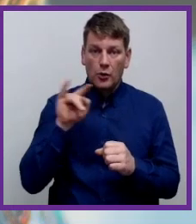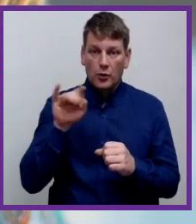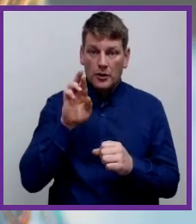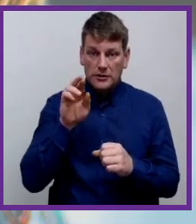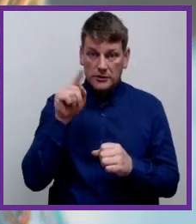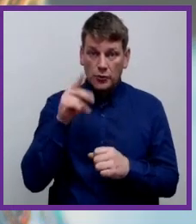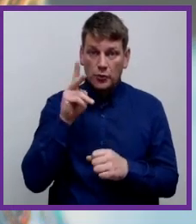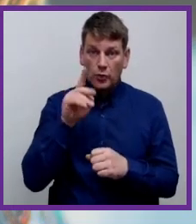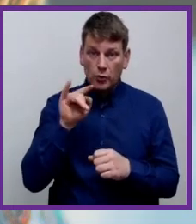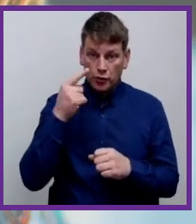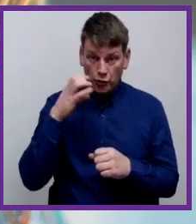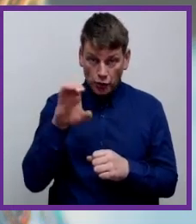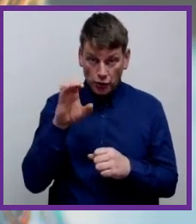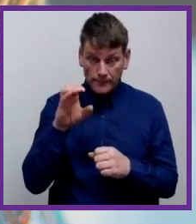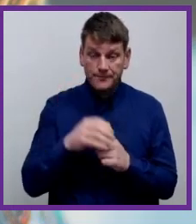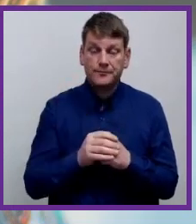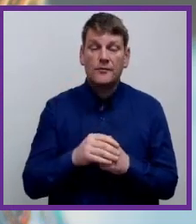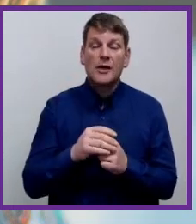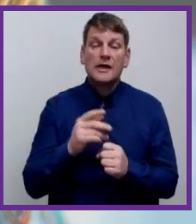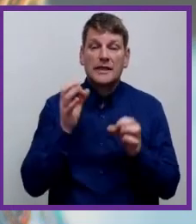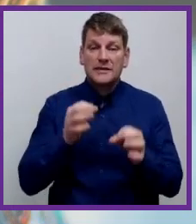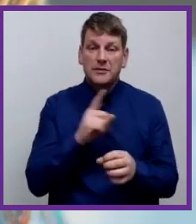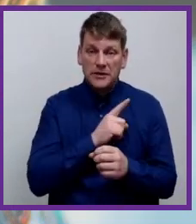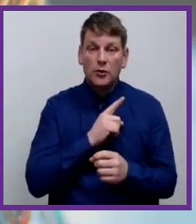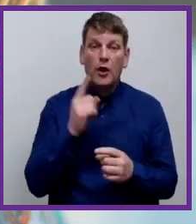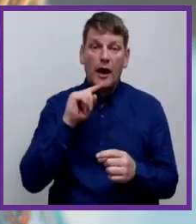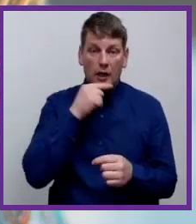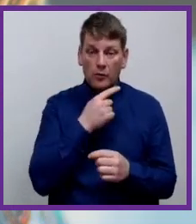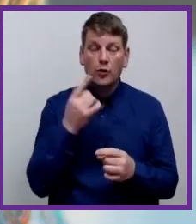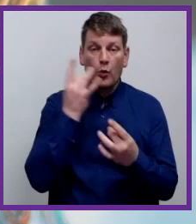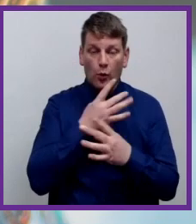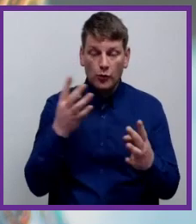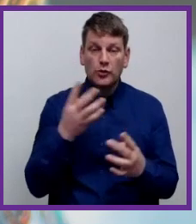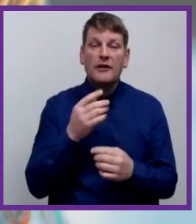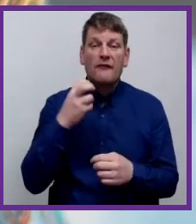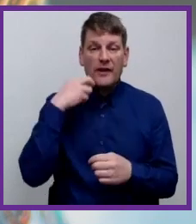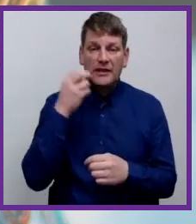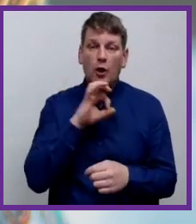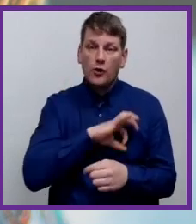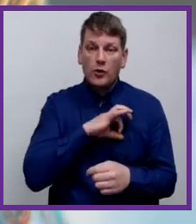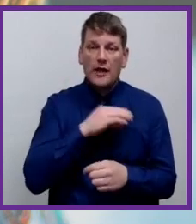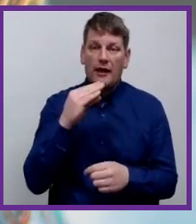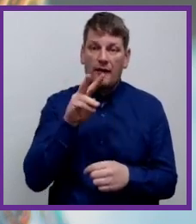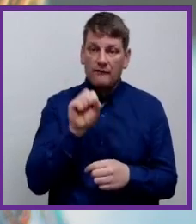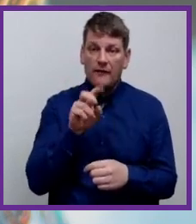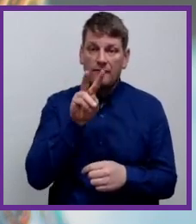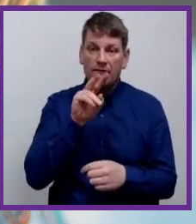Tiesībsarga biroja sociālo, ekonomisko un kultūras tiesību nodaļas vecākā juriste Eva Vīksne,